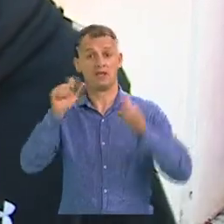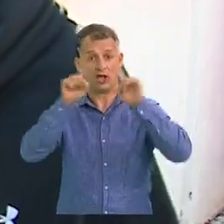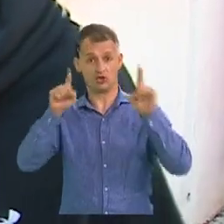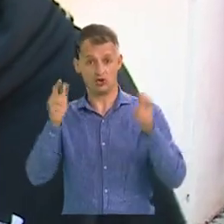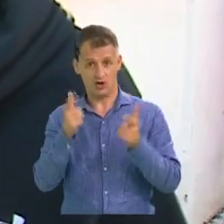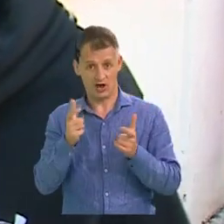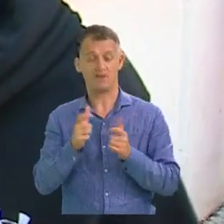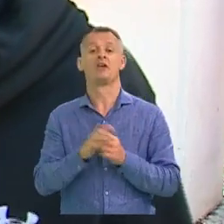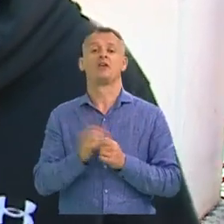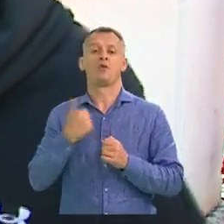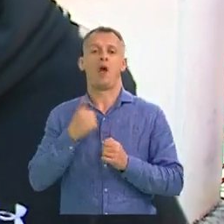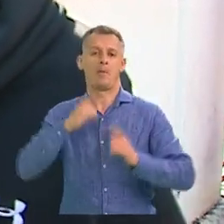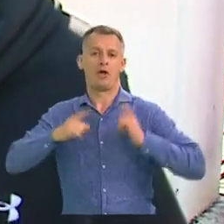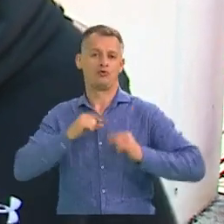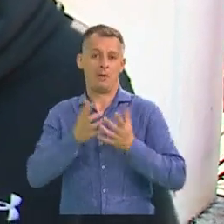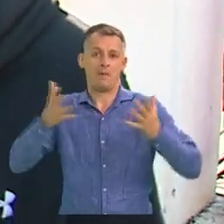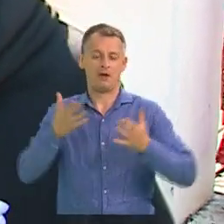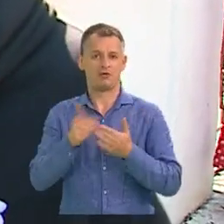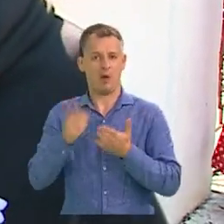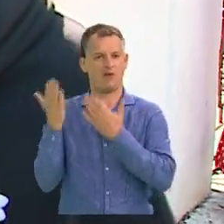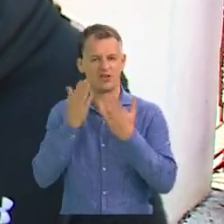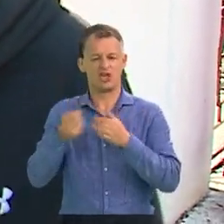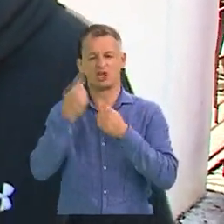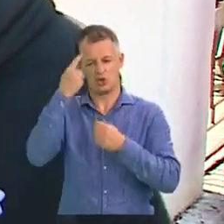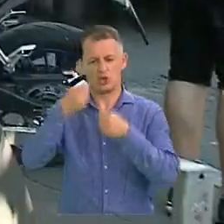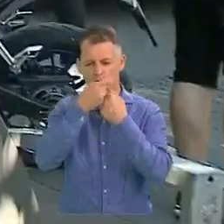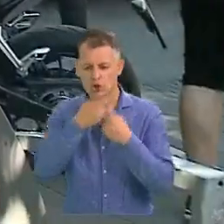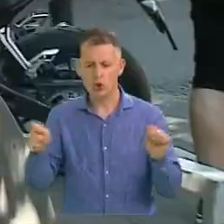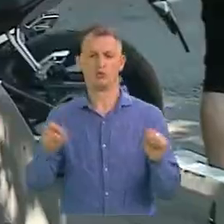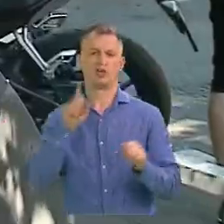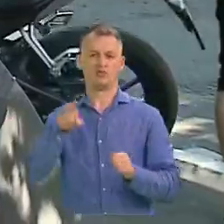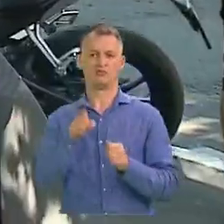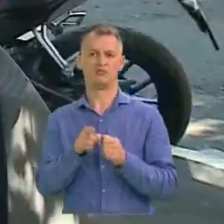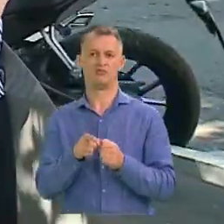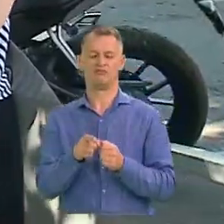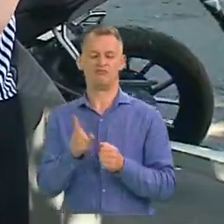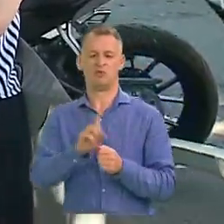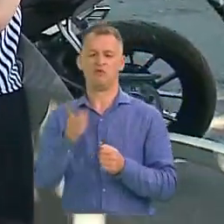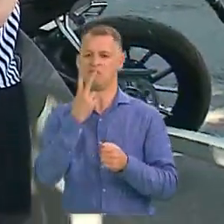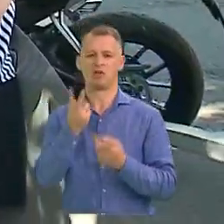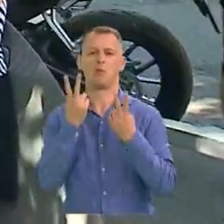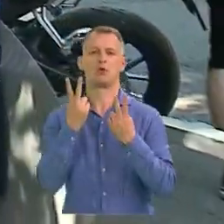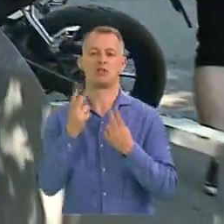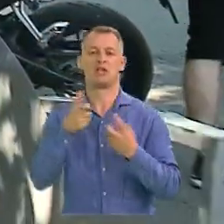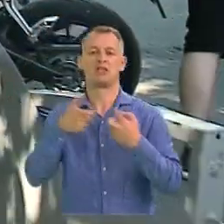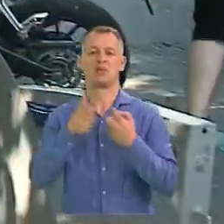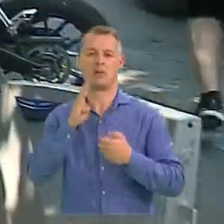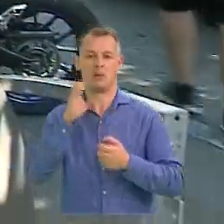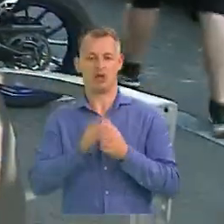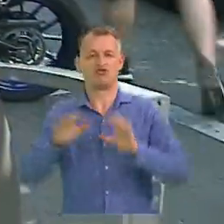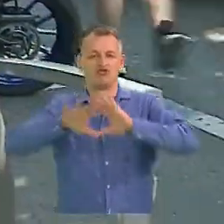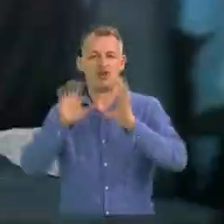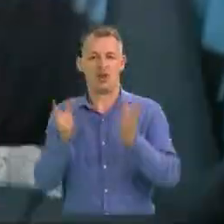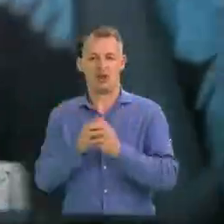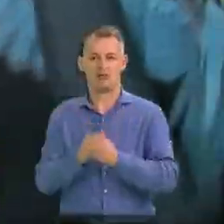am o pasiune mare pentru geografie, eu am învățat la geografie, știu totul la geografie. Nu prea văd rostul bacului. Adică, în general, dar